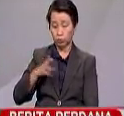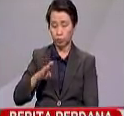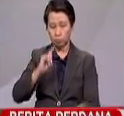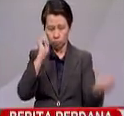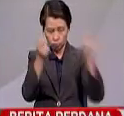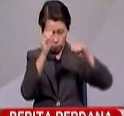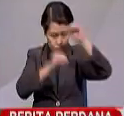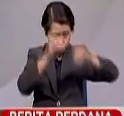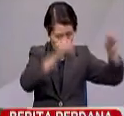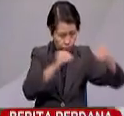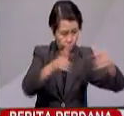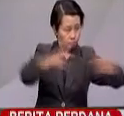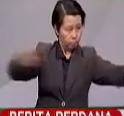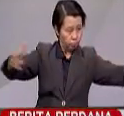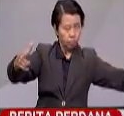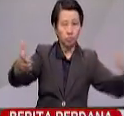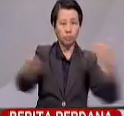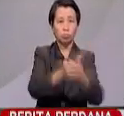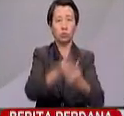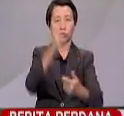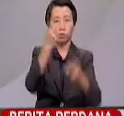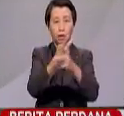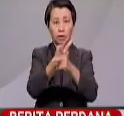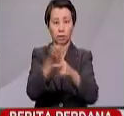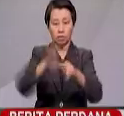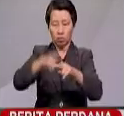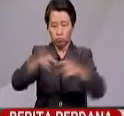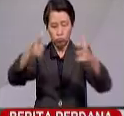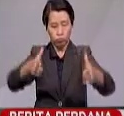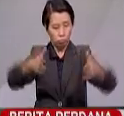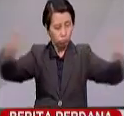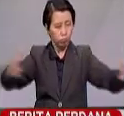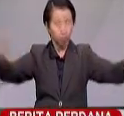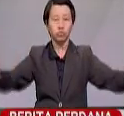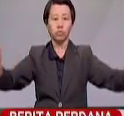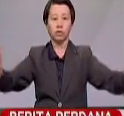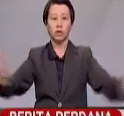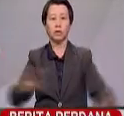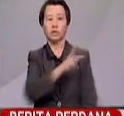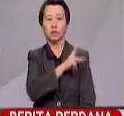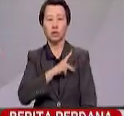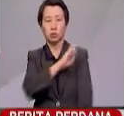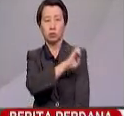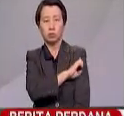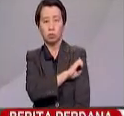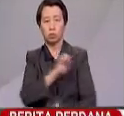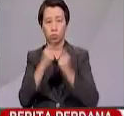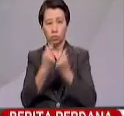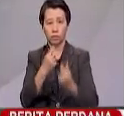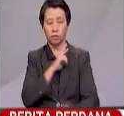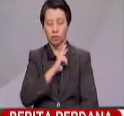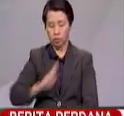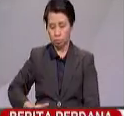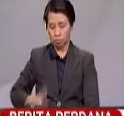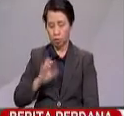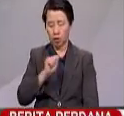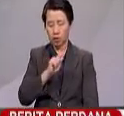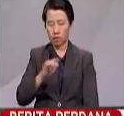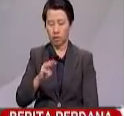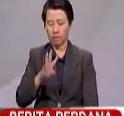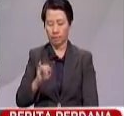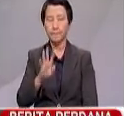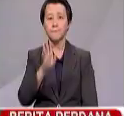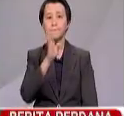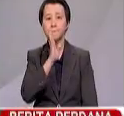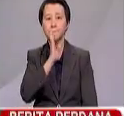mengubah suai balai ketibaan itu hampir dua kali ganda daripada asal. Ketua Pegawai Eksekutif Kumpulan Raja Azmi Raja Nazudin